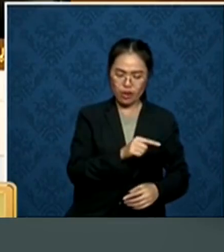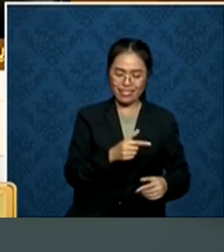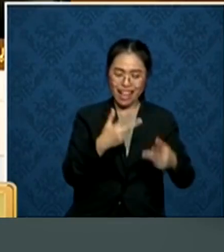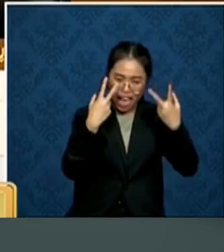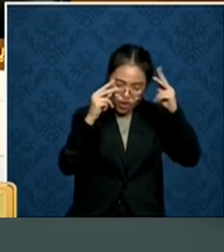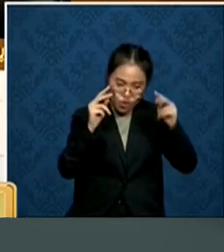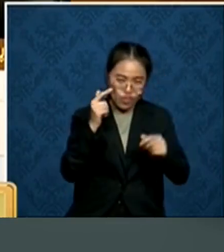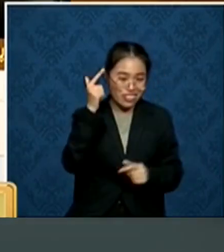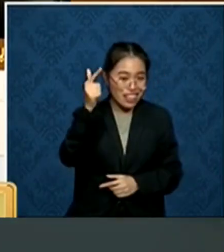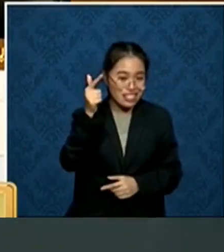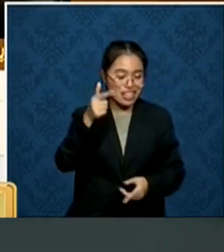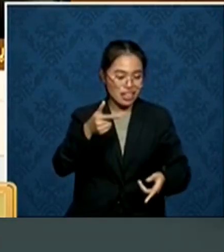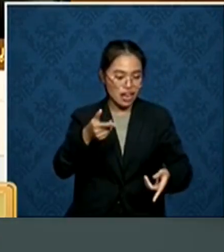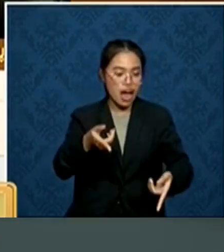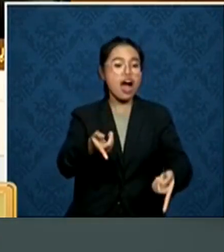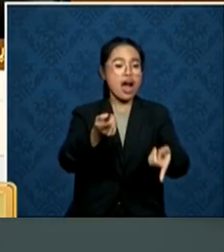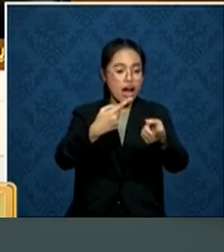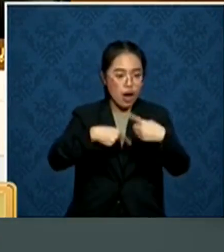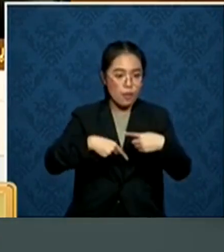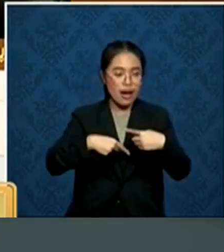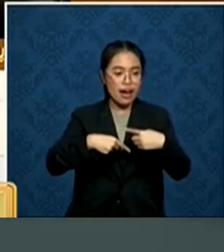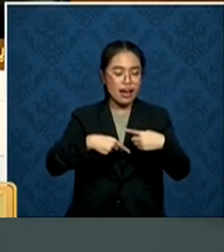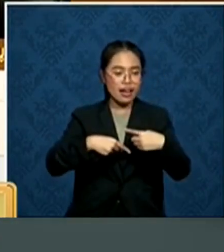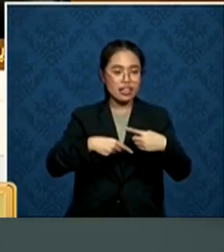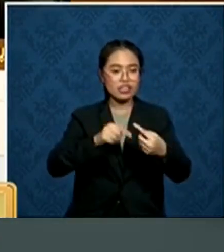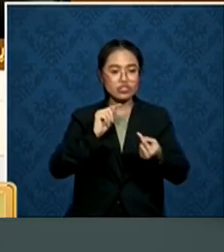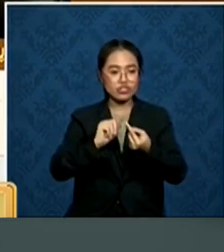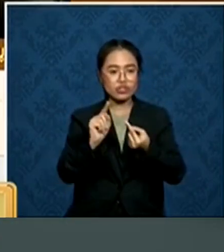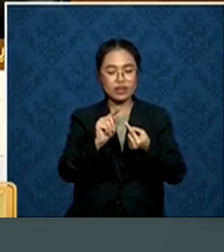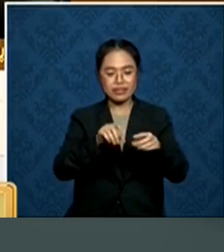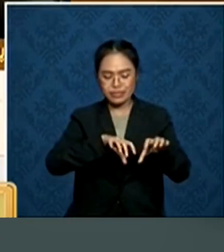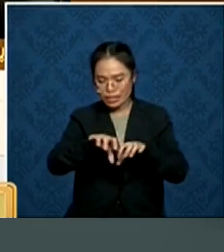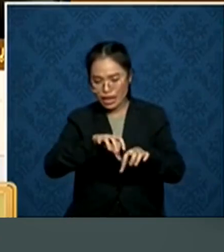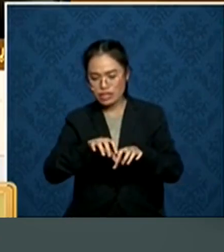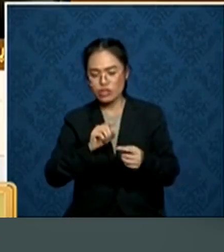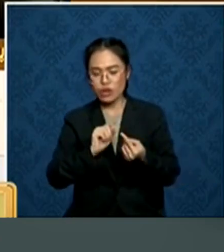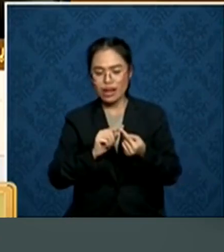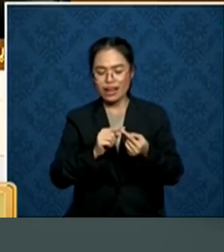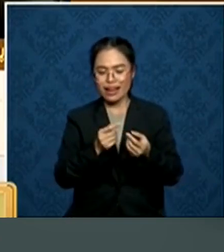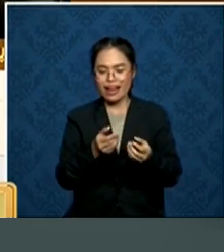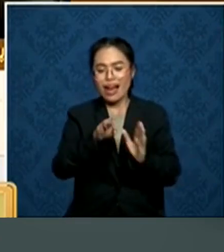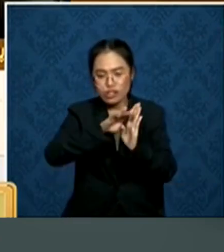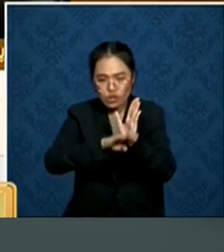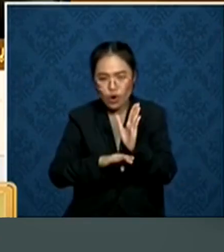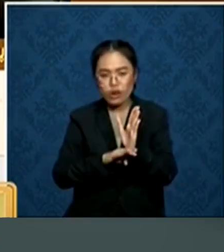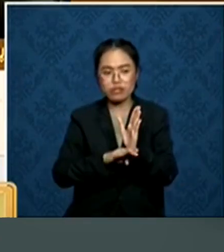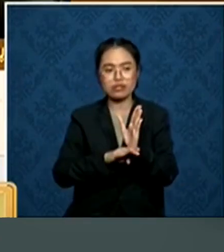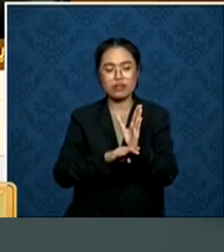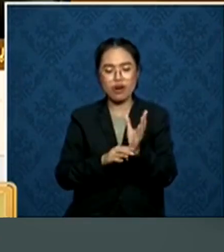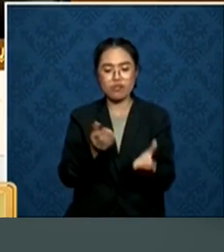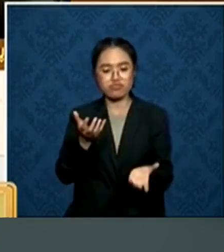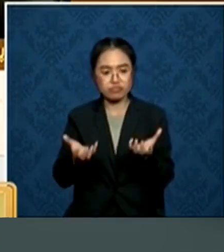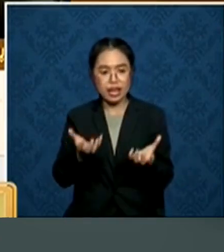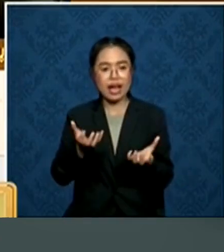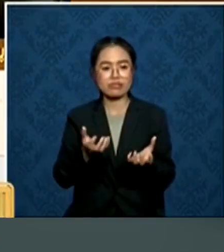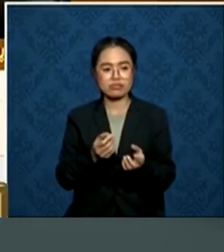ยุติธรรมผมมองว่าท่านทักษิณเป็นท่านที่นักสร้างสันติภาพแม้แต่ก่อนหน้านั้นท่าน